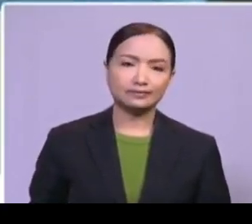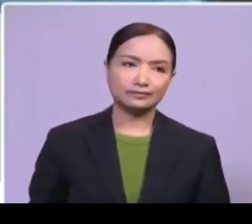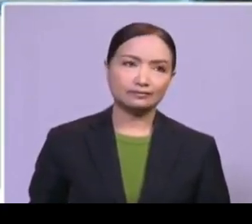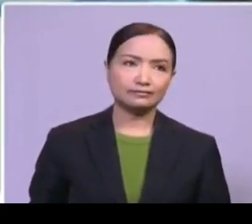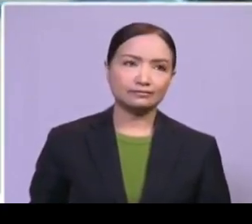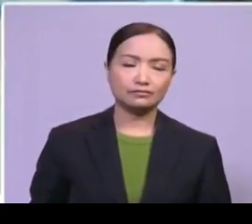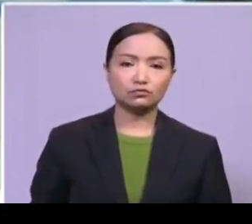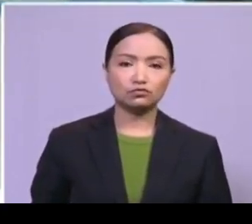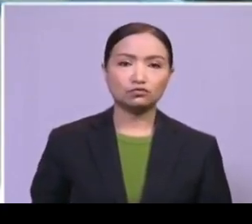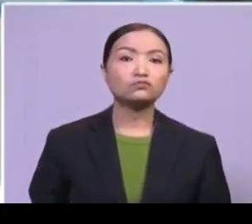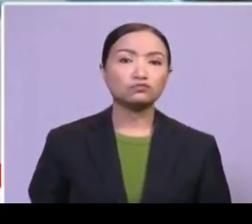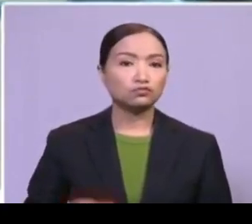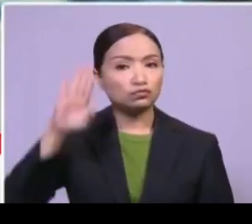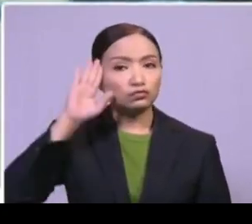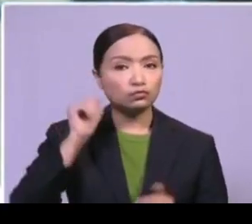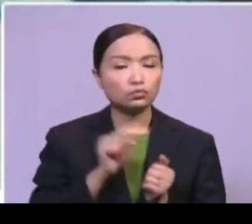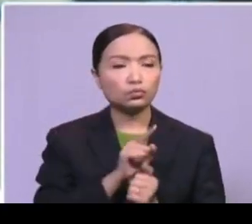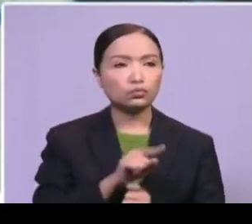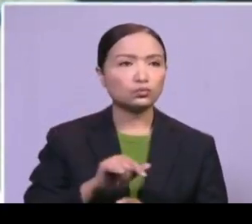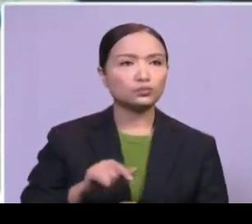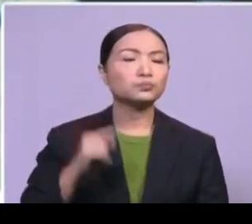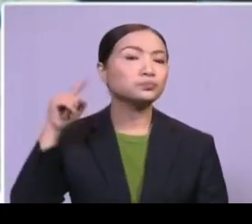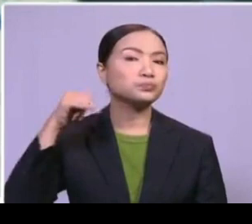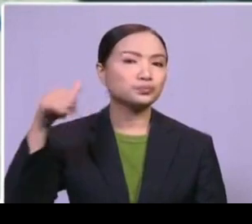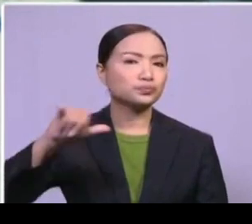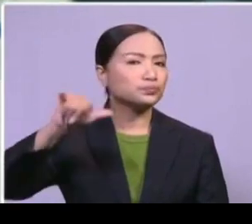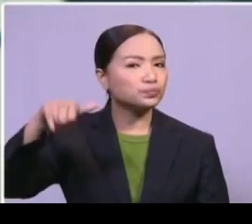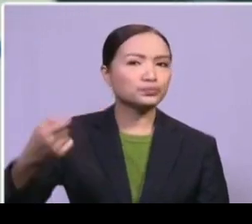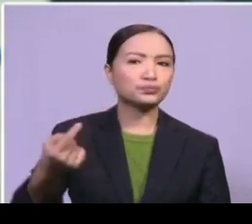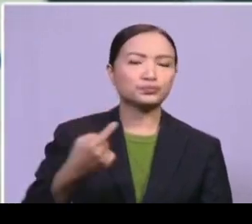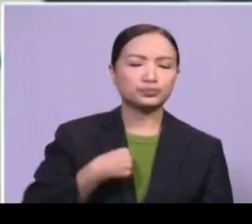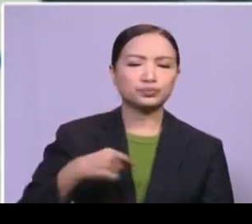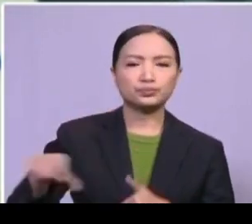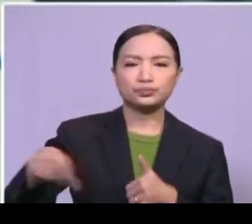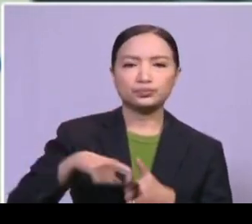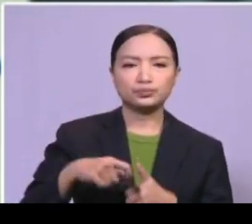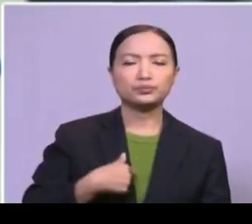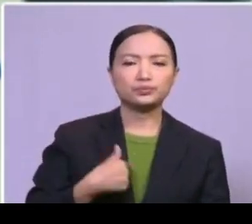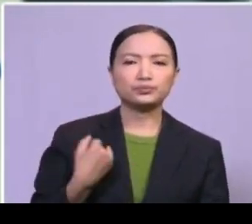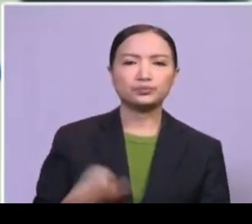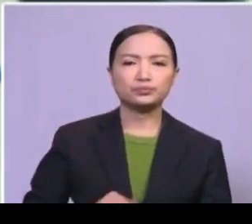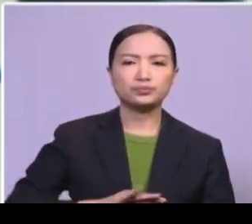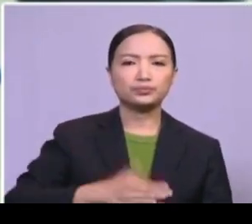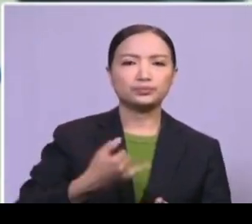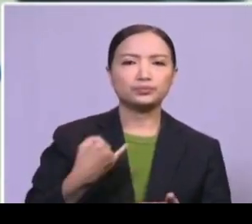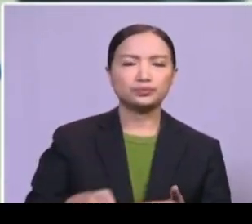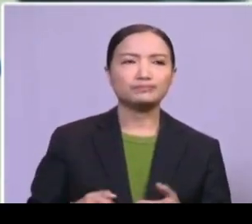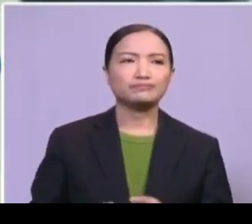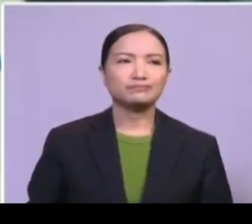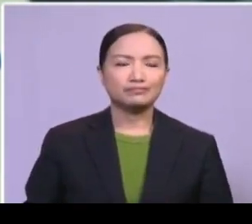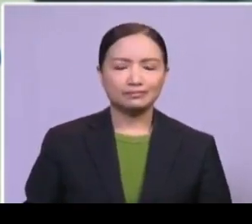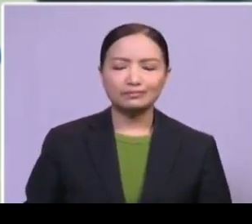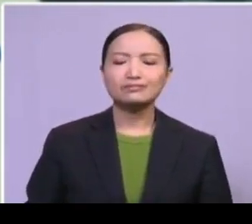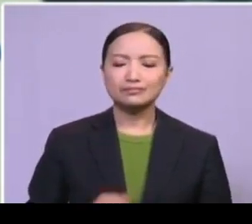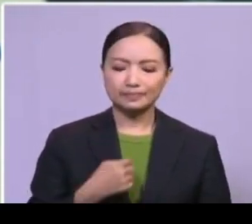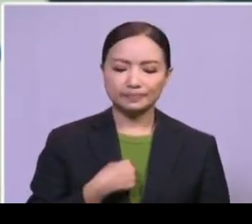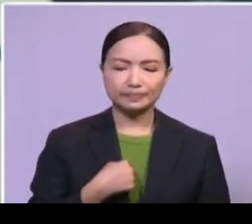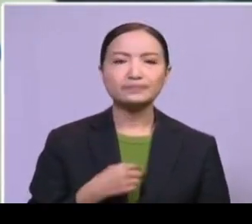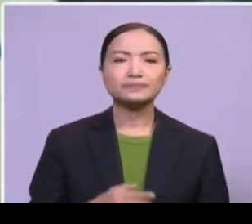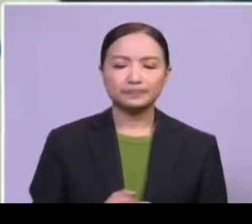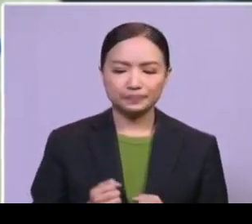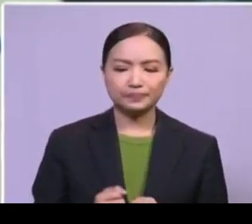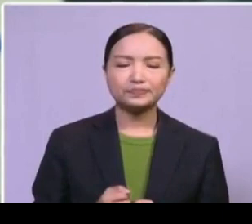ได้มีคุณรัชนกโทรกลับมาว่าโอนเงินเข้ามาผิดบัญชีผมก็เลยพย